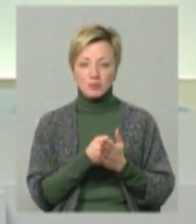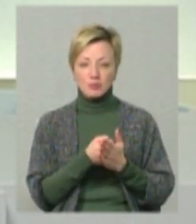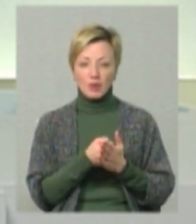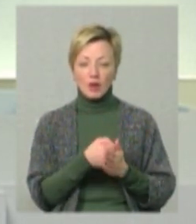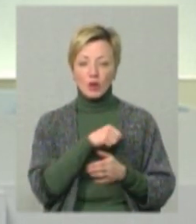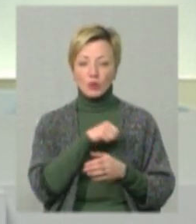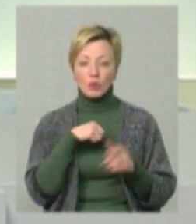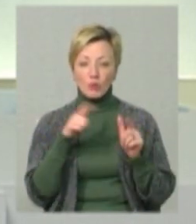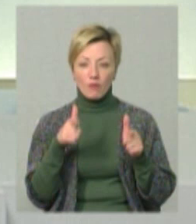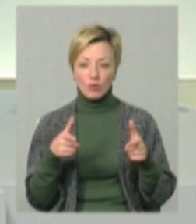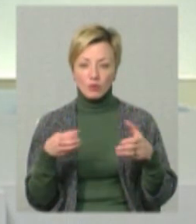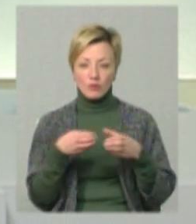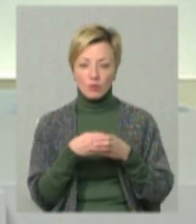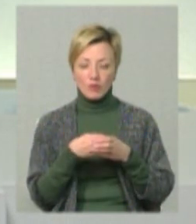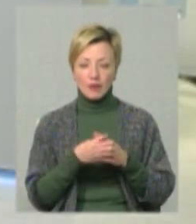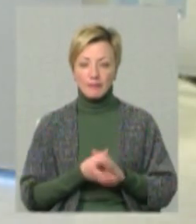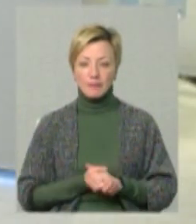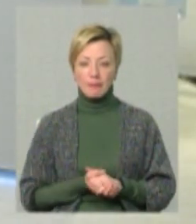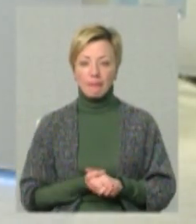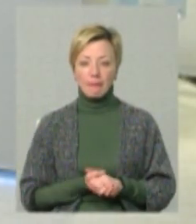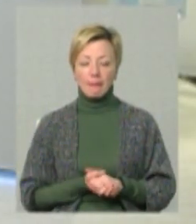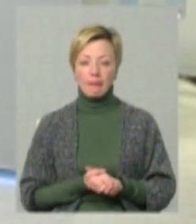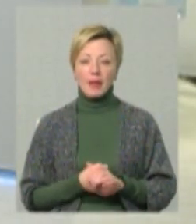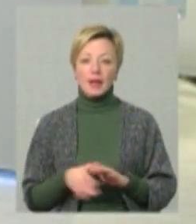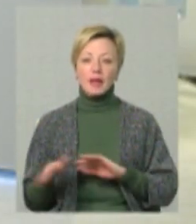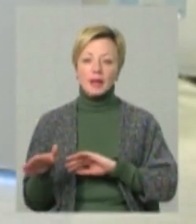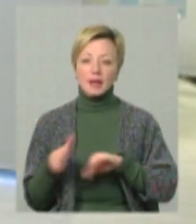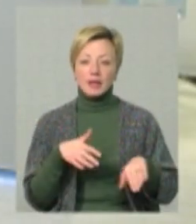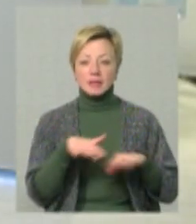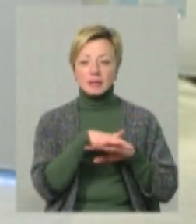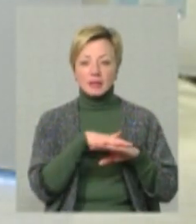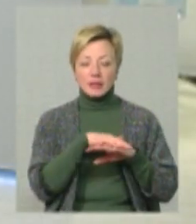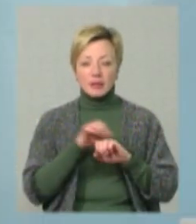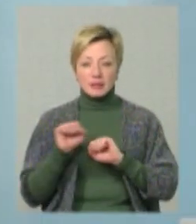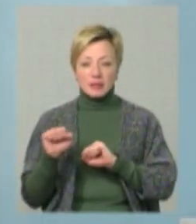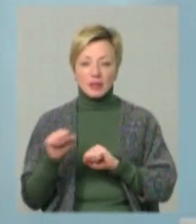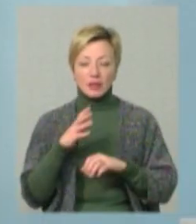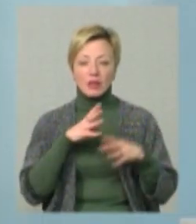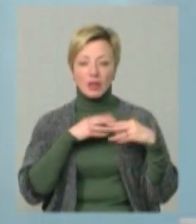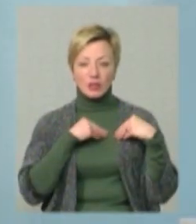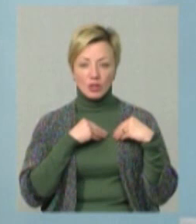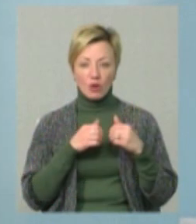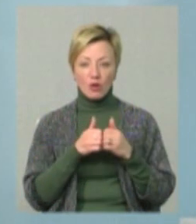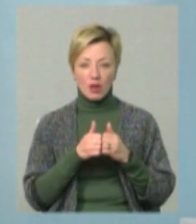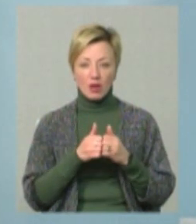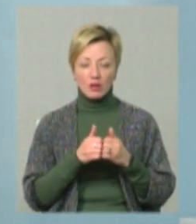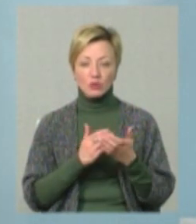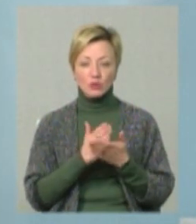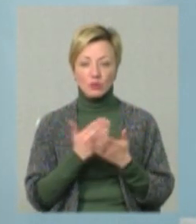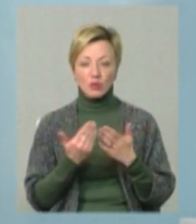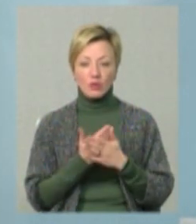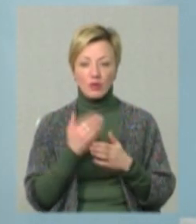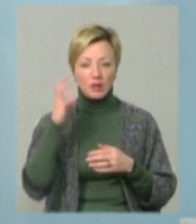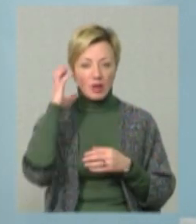лав добровольчих формувань. Зрозуміло. І до цивільного захисту населення. Наші колеги зі Служби новин і Українського радіо